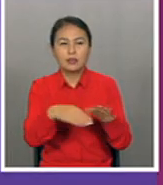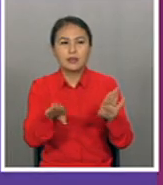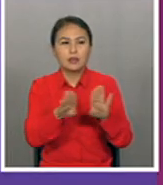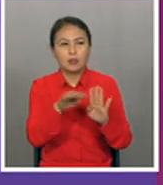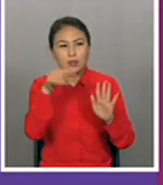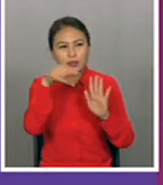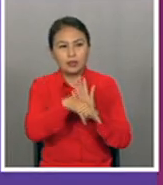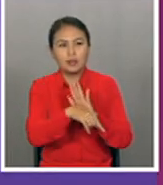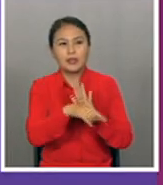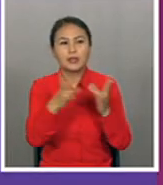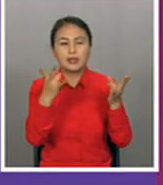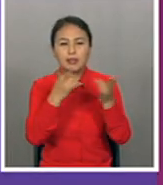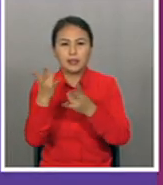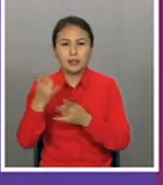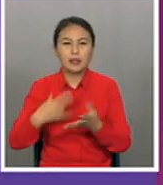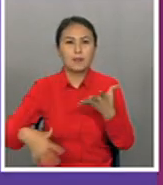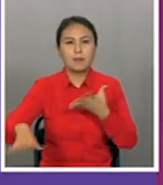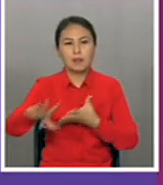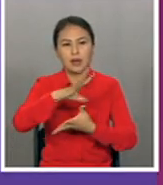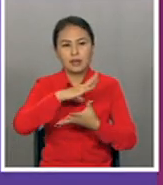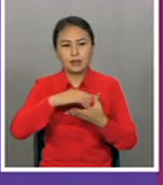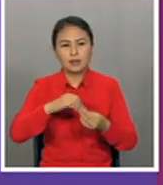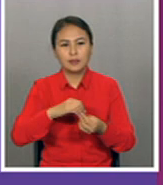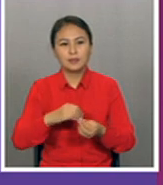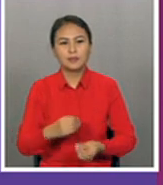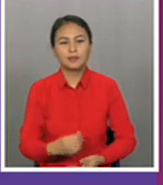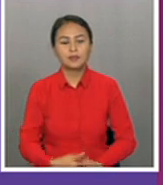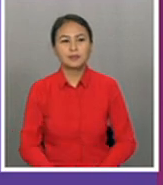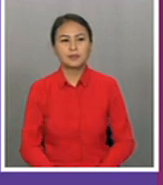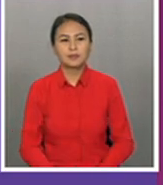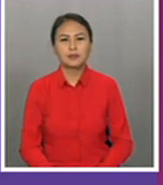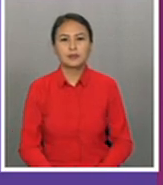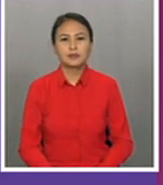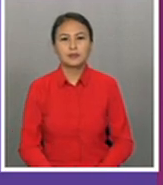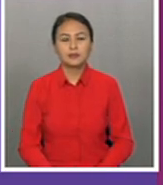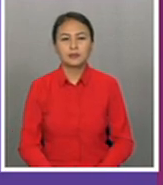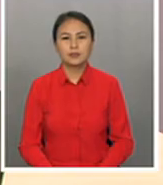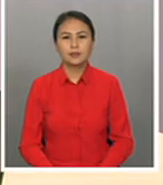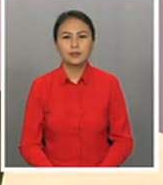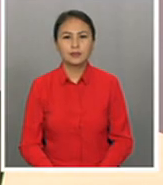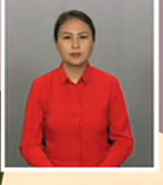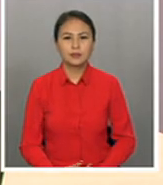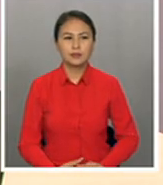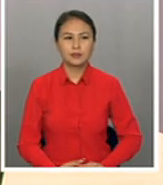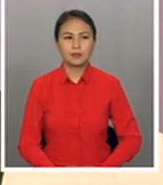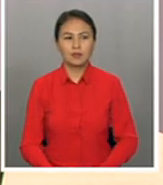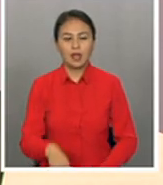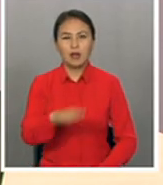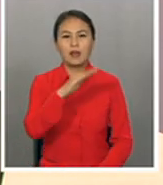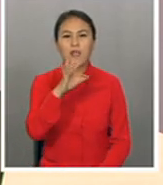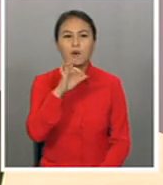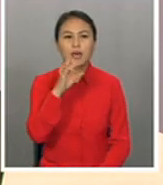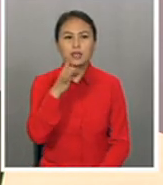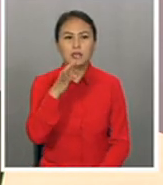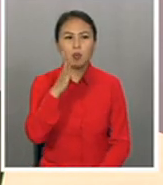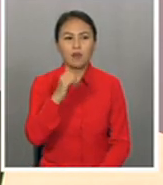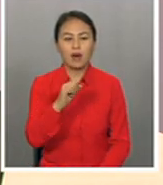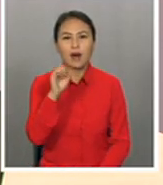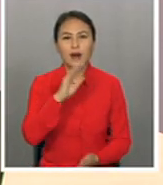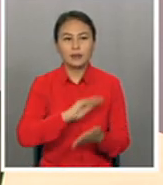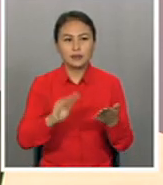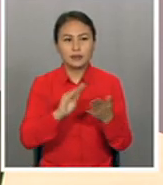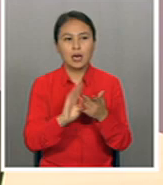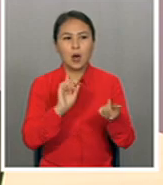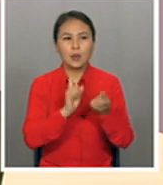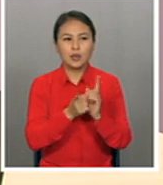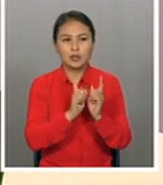Тереңдігі білімнің керек екен бәріне. Фариза Оңғарсынова. Фариза Оңғарсынова ақын,